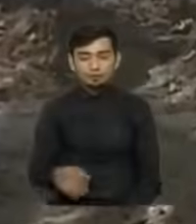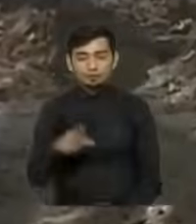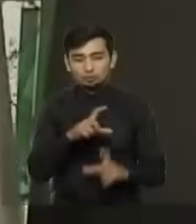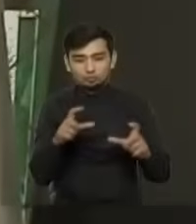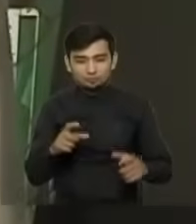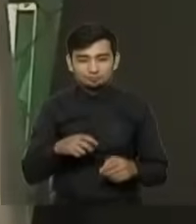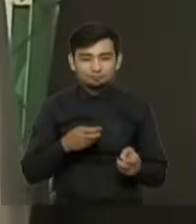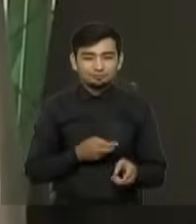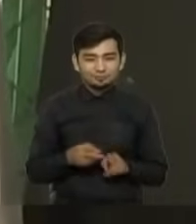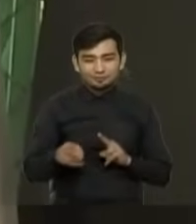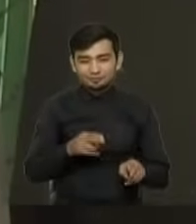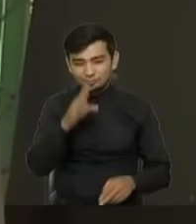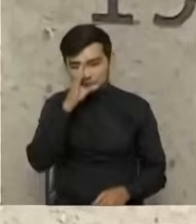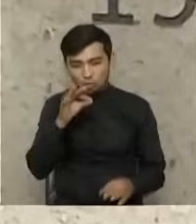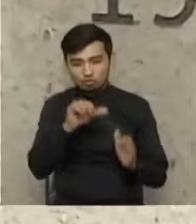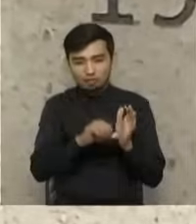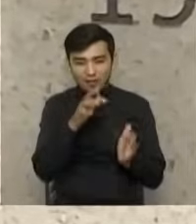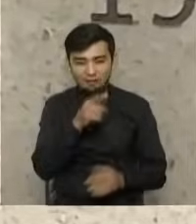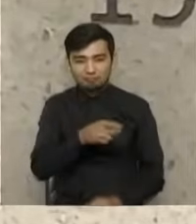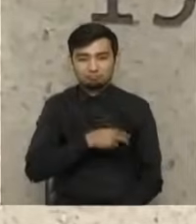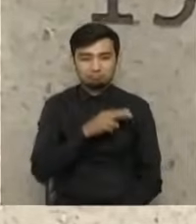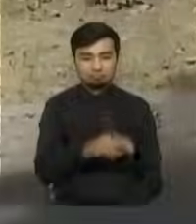фигуриста сегодня отмечают шестилетием